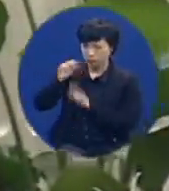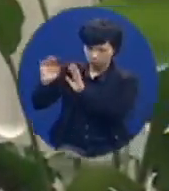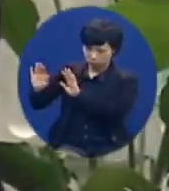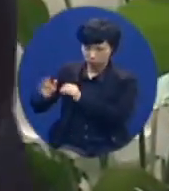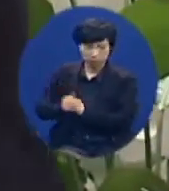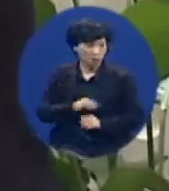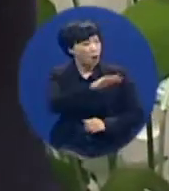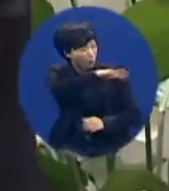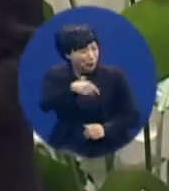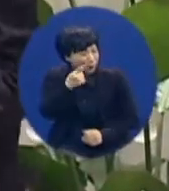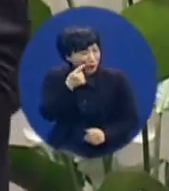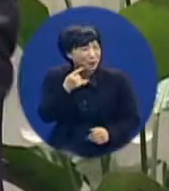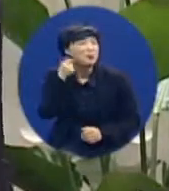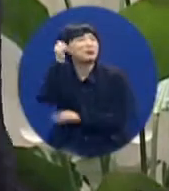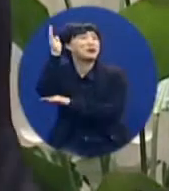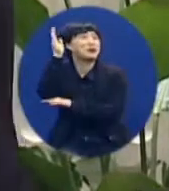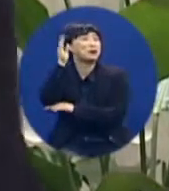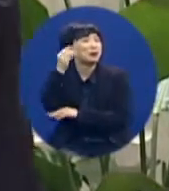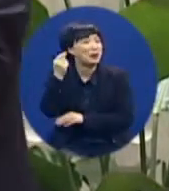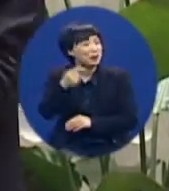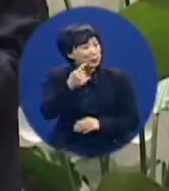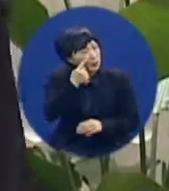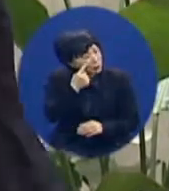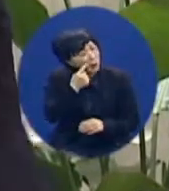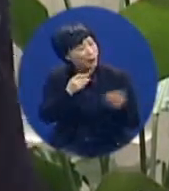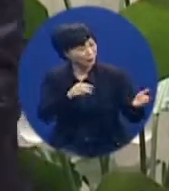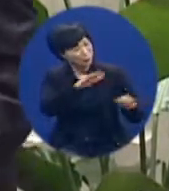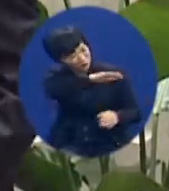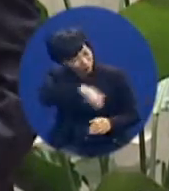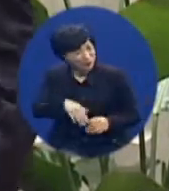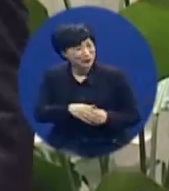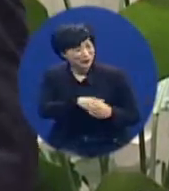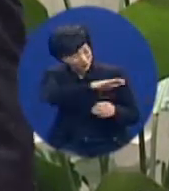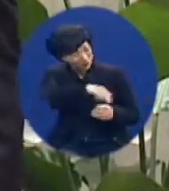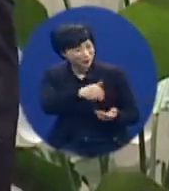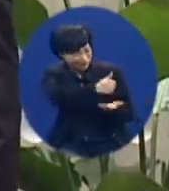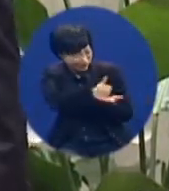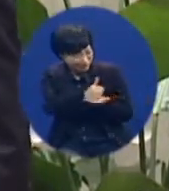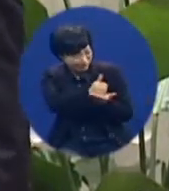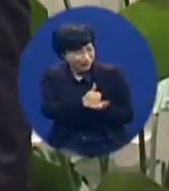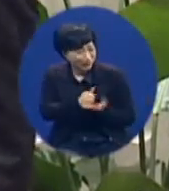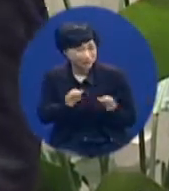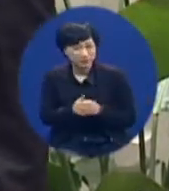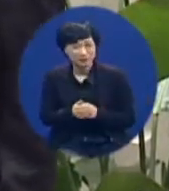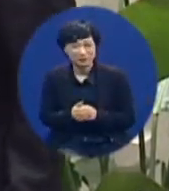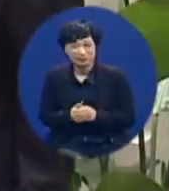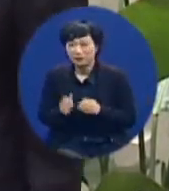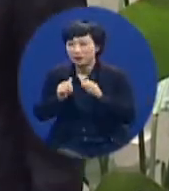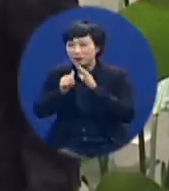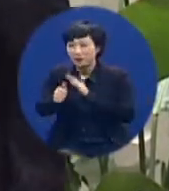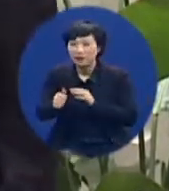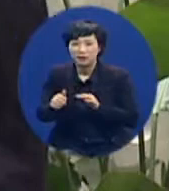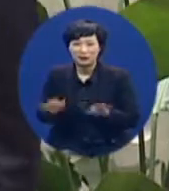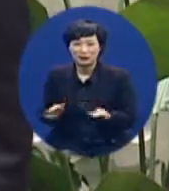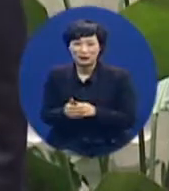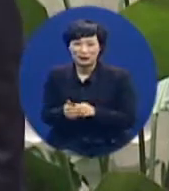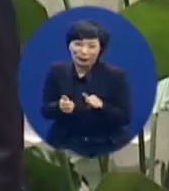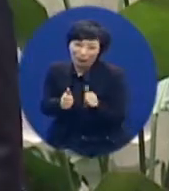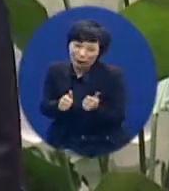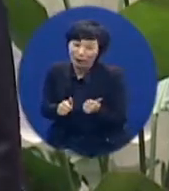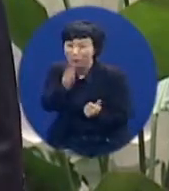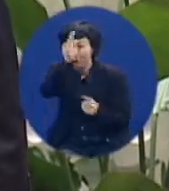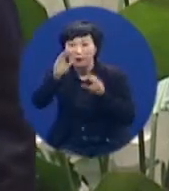want to come to church, 들어보라고. come 와보라고. and listen to my 와보라고. pastor's sermon. So they came to church and believed in